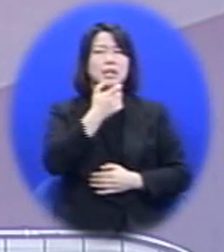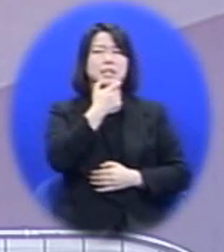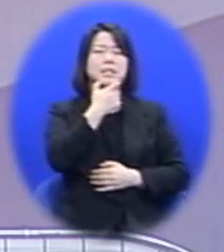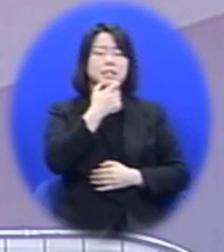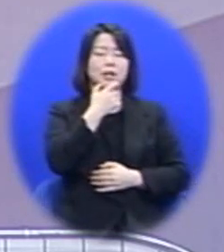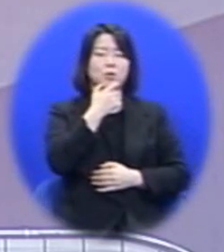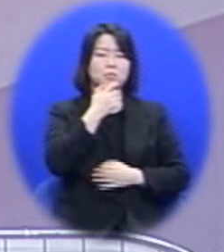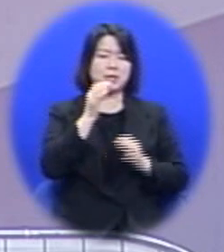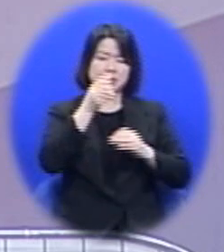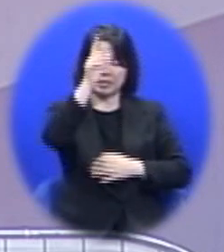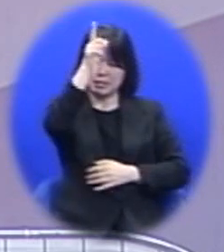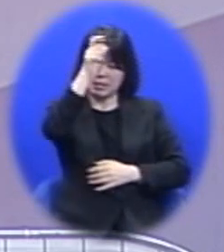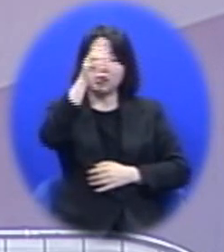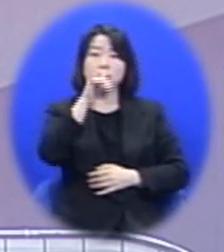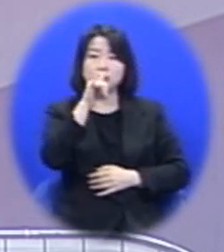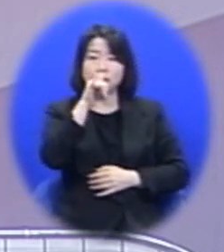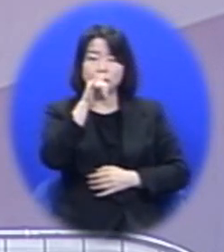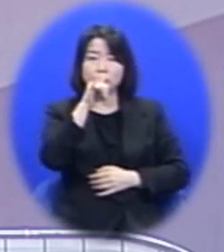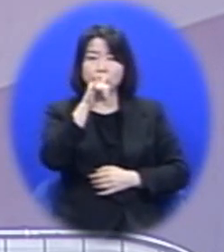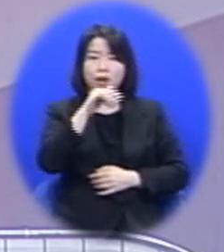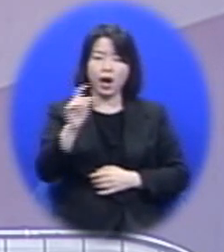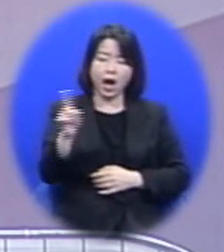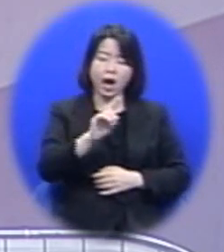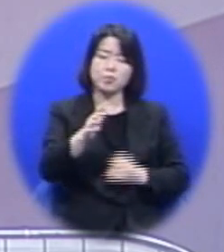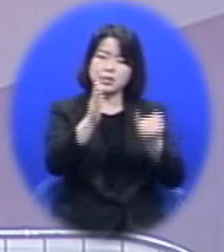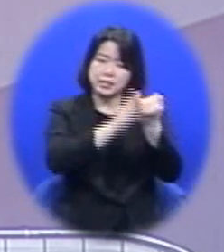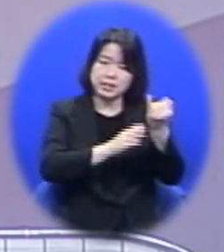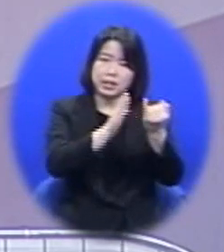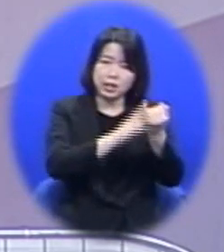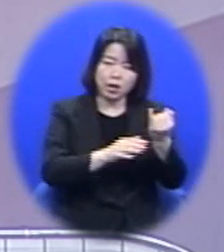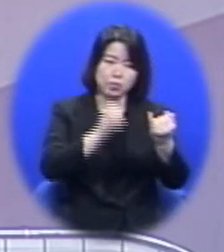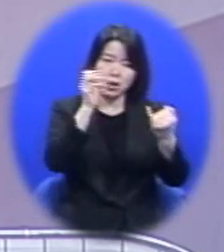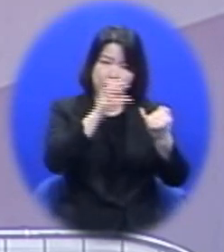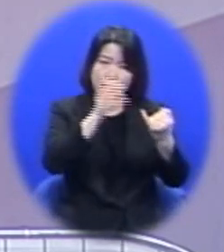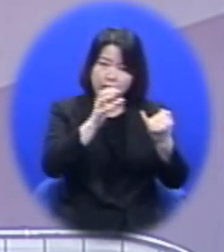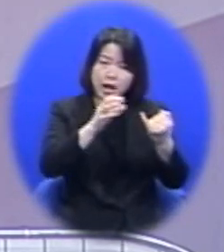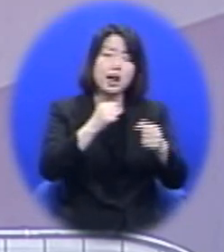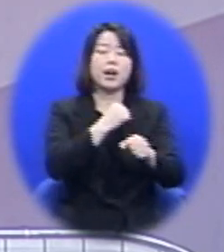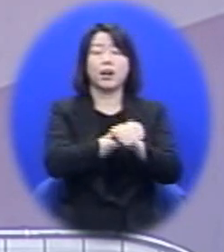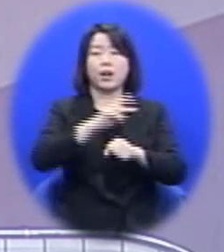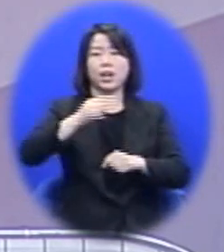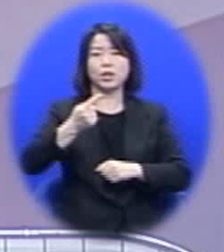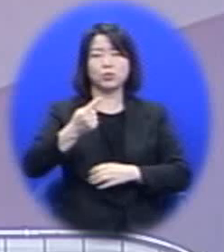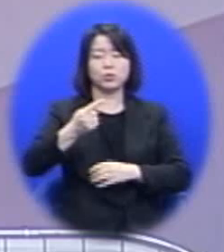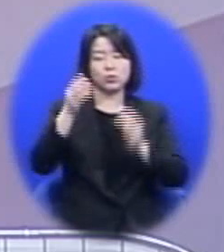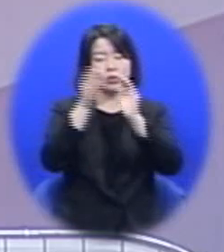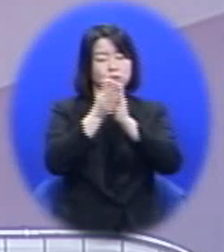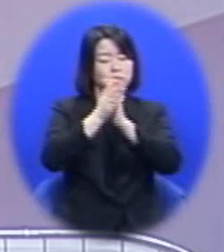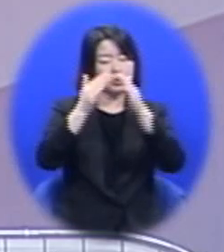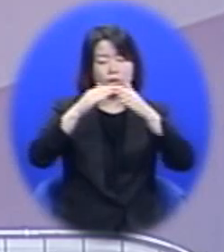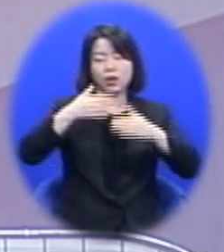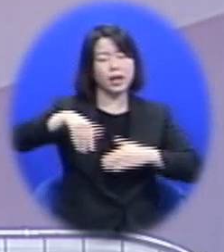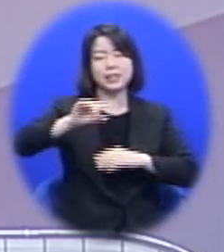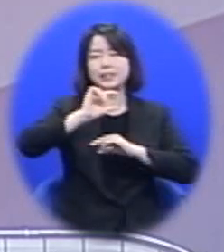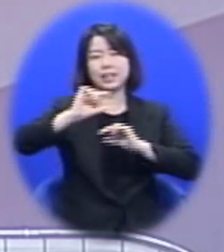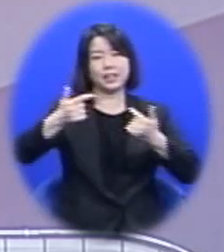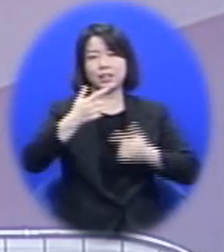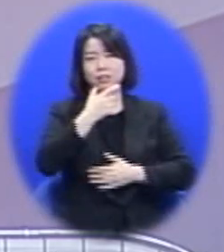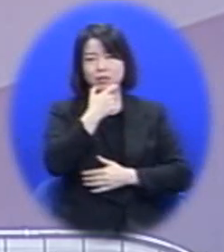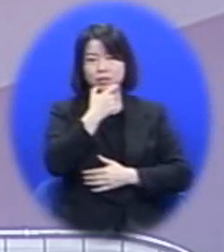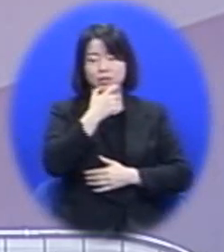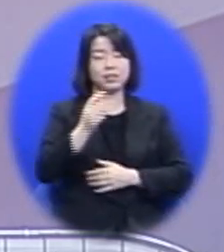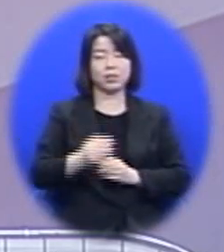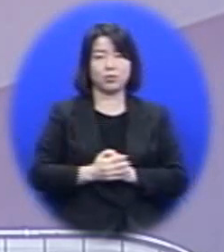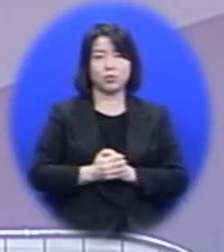그렇게 떼를 쓰더래요. 아무리 달래도 아무리 야단을 쳐도 한사코 유치원이 안 가겠다는 겁니다.